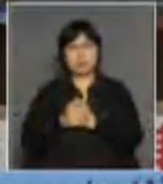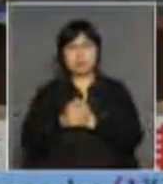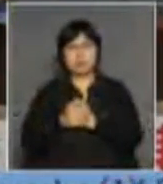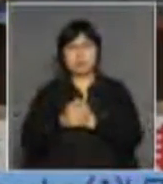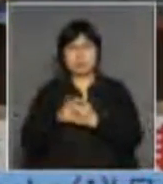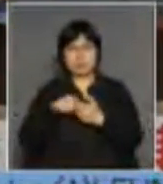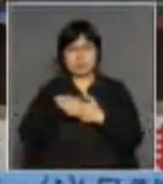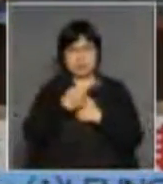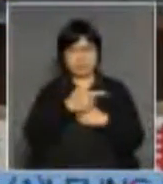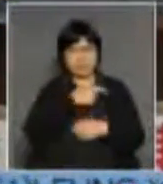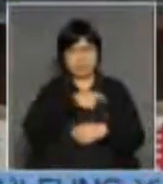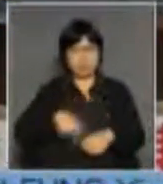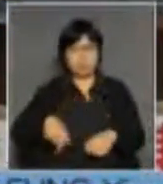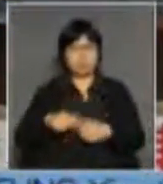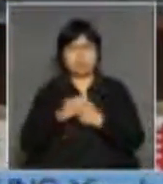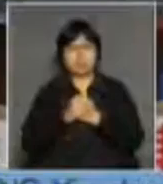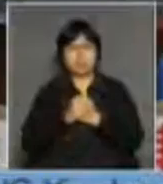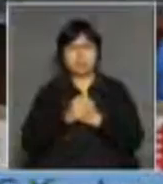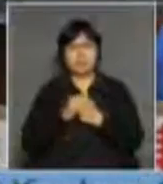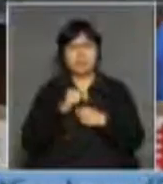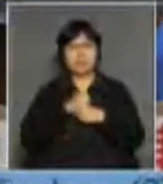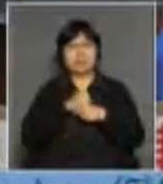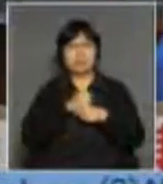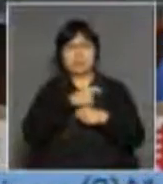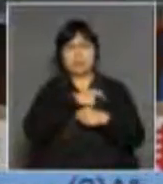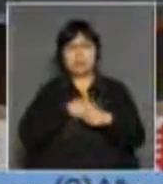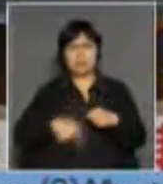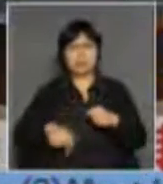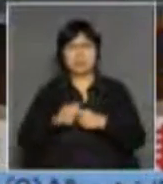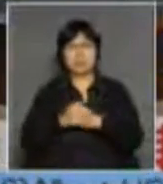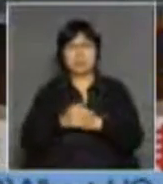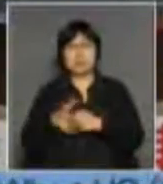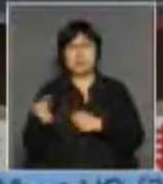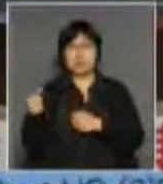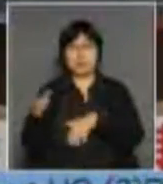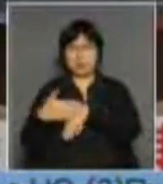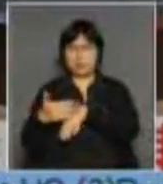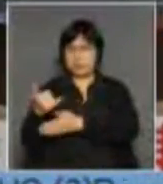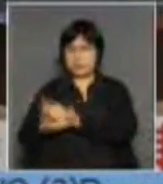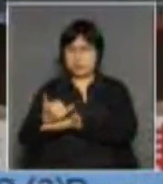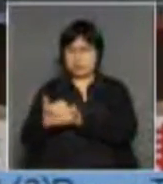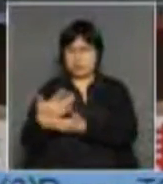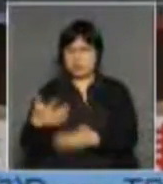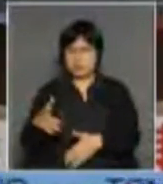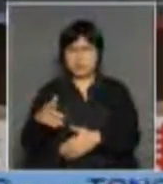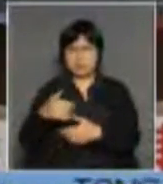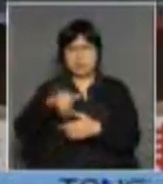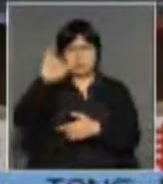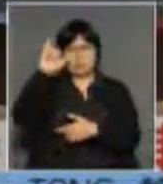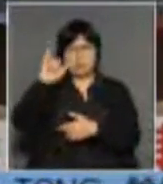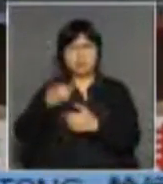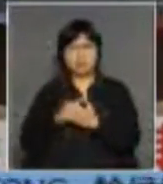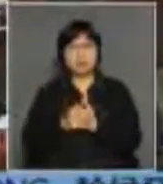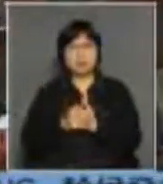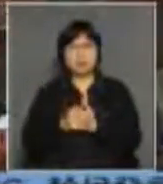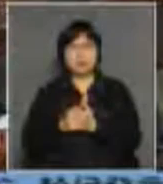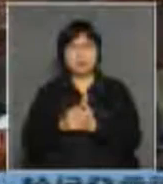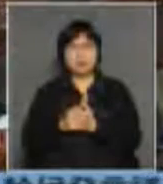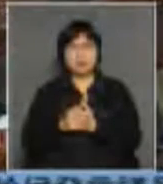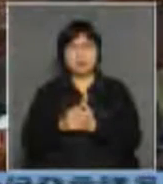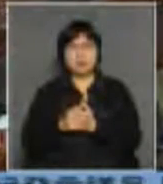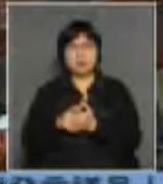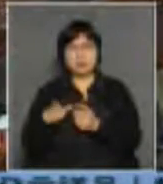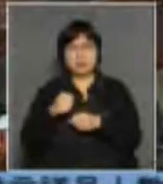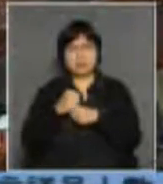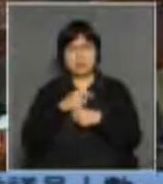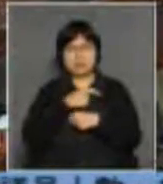另一位議員馬逢國議員，他正話喺度嘅，而家係咪走咗？就馬